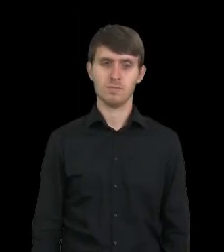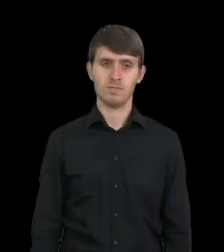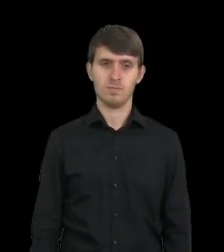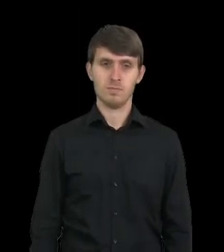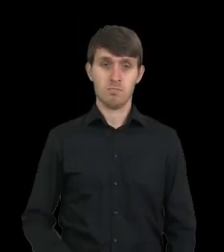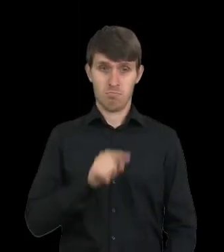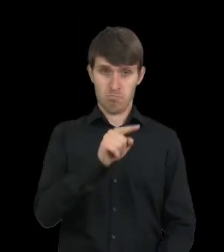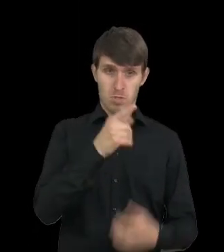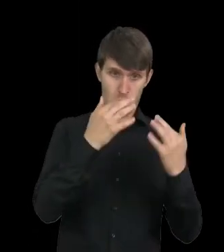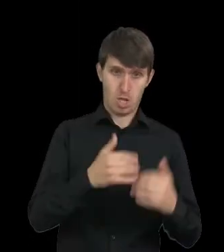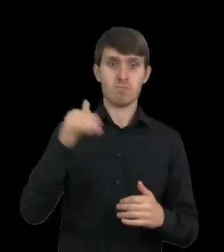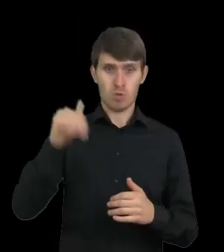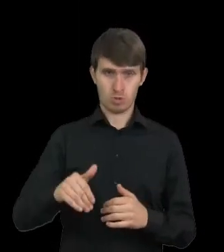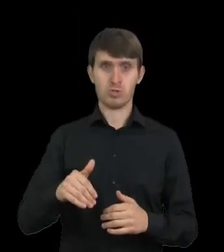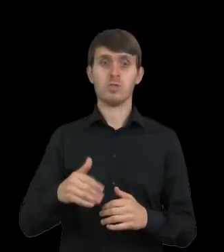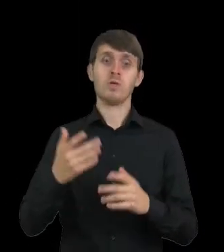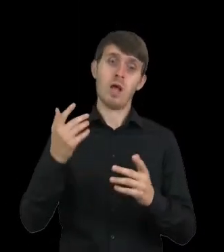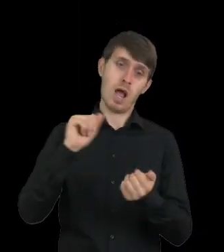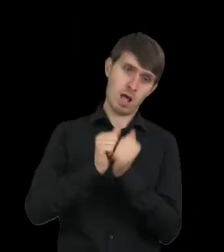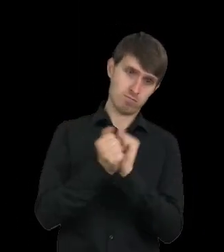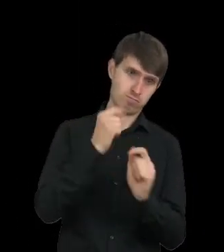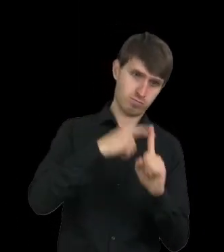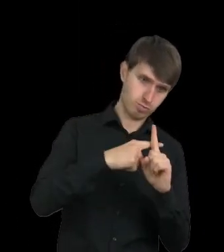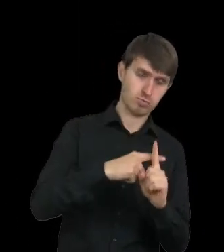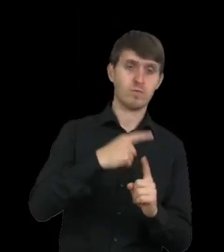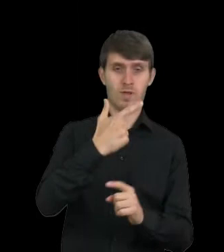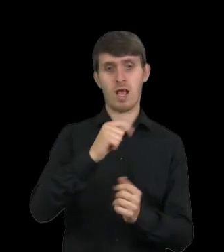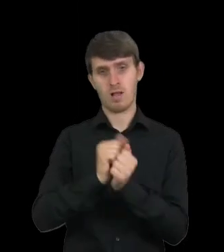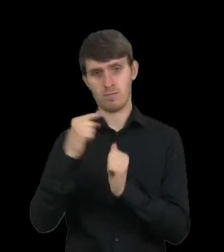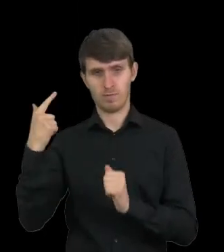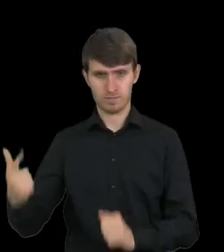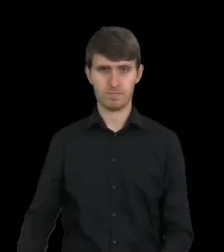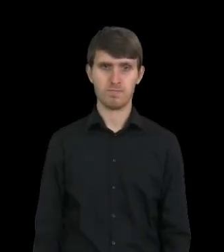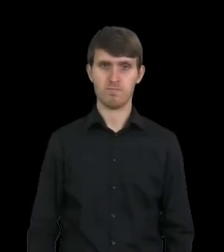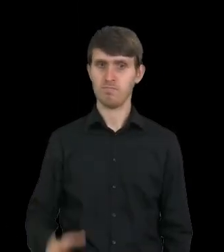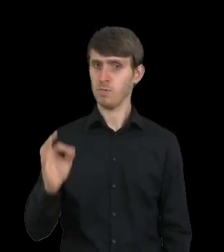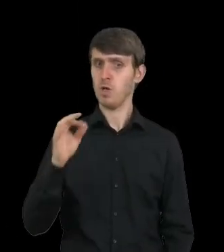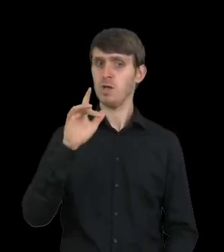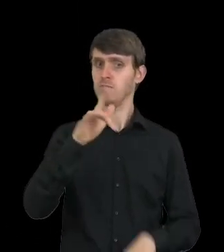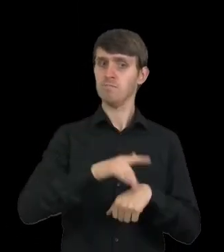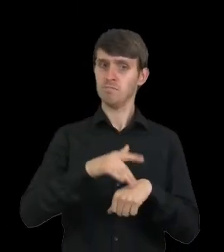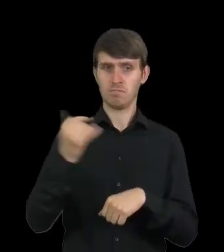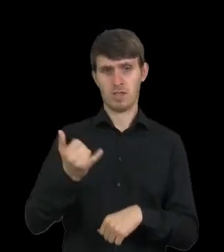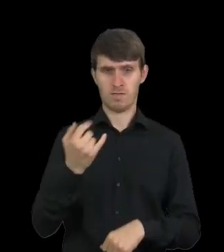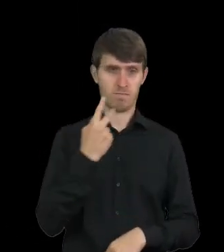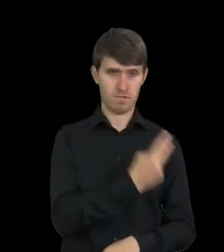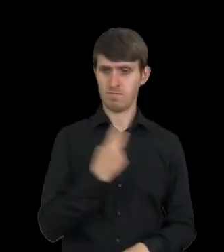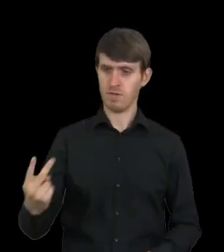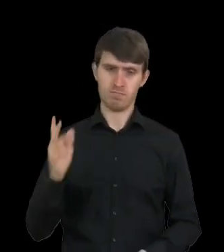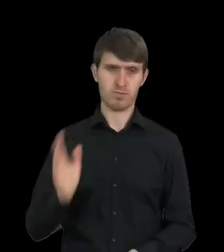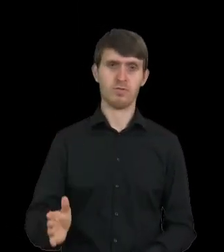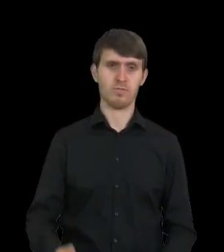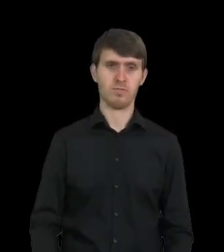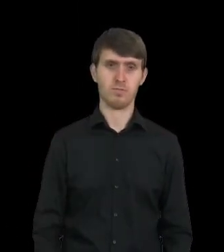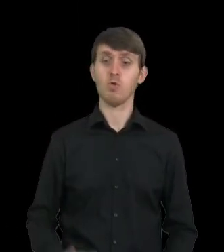2. To wyrażenie może być równe plus 2 albo minus 2, bo wartość bezwzględna każdej z tych